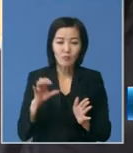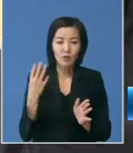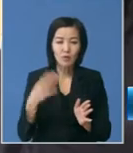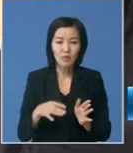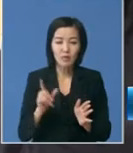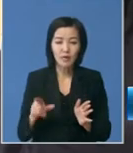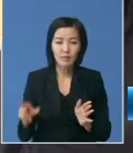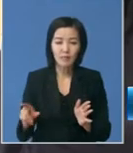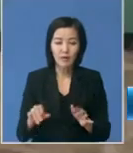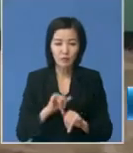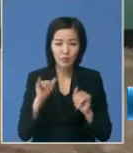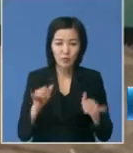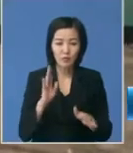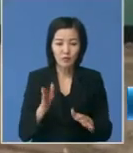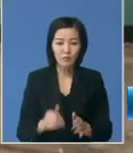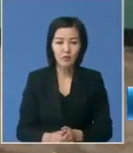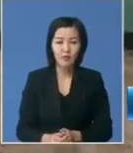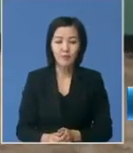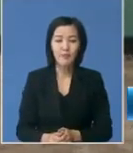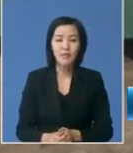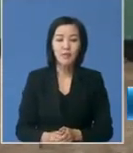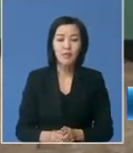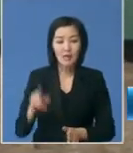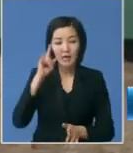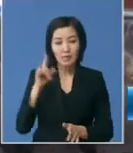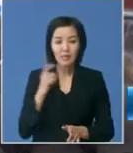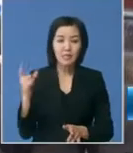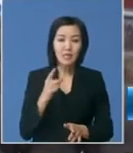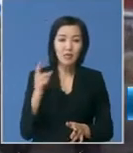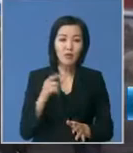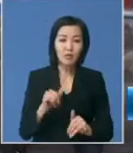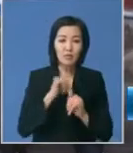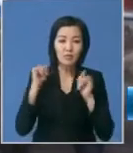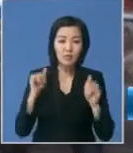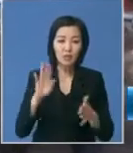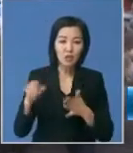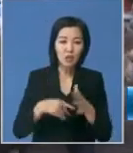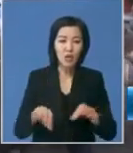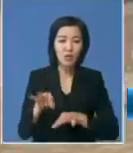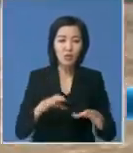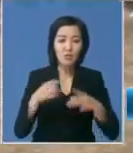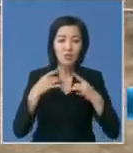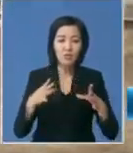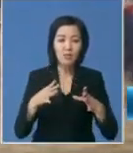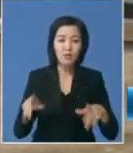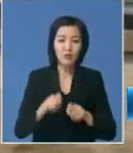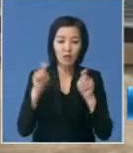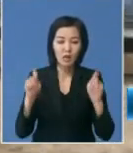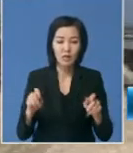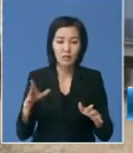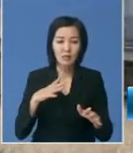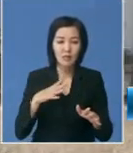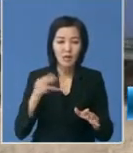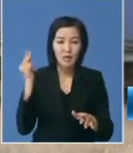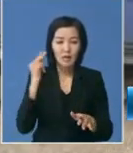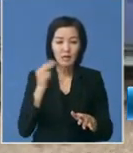дейін ұлғайтады. Осылайша ел экономикасына тың серпін беретін жаңа жоба салтанатты түрде іске қосылды. Міне